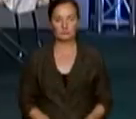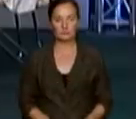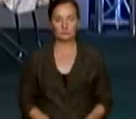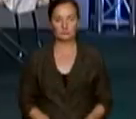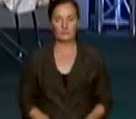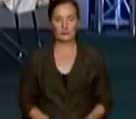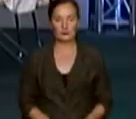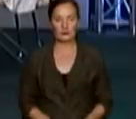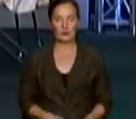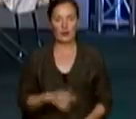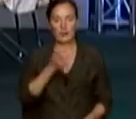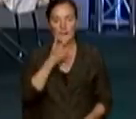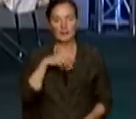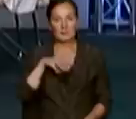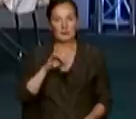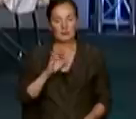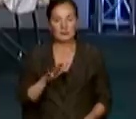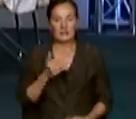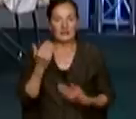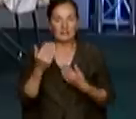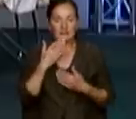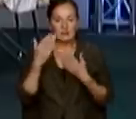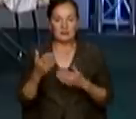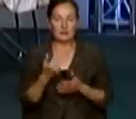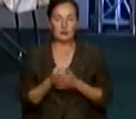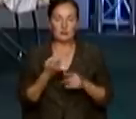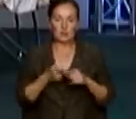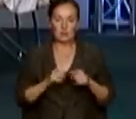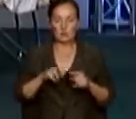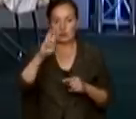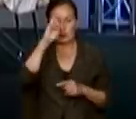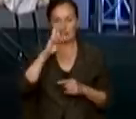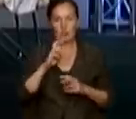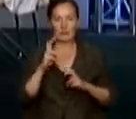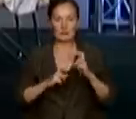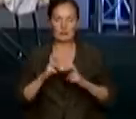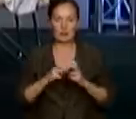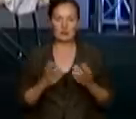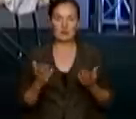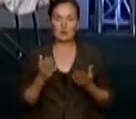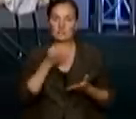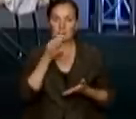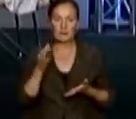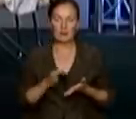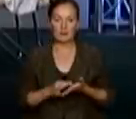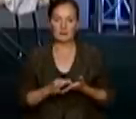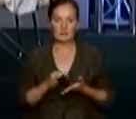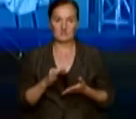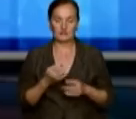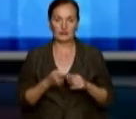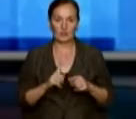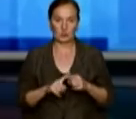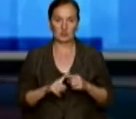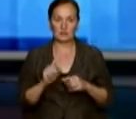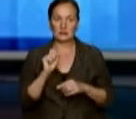Пане Мирославе, чи зверталися ви до цього державного підприємства, на чиєму балансі, власне, от